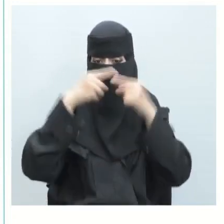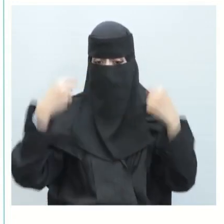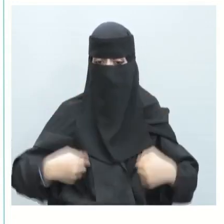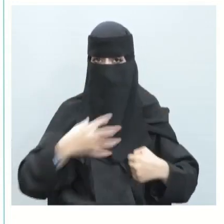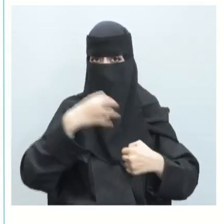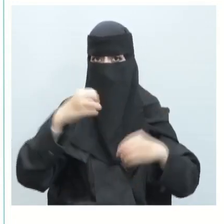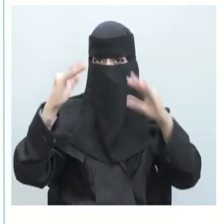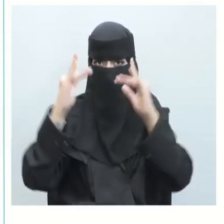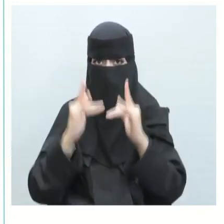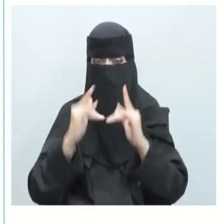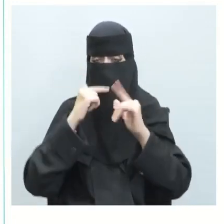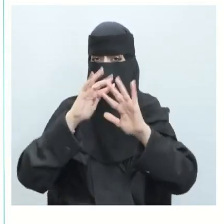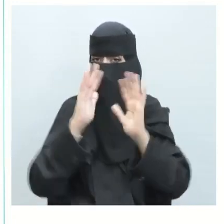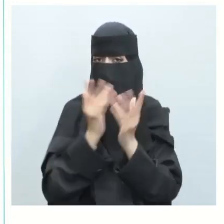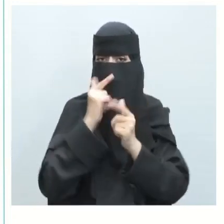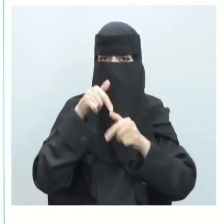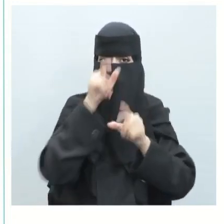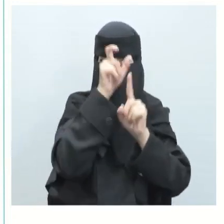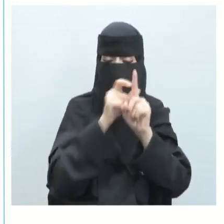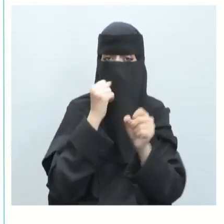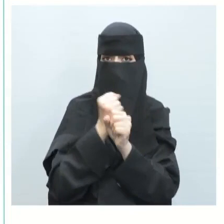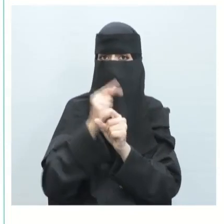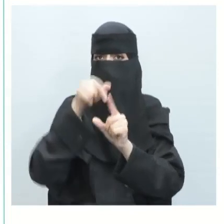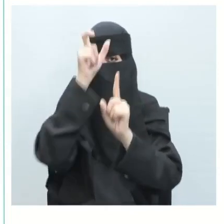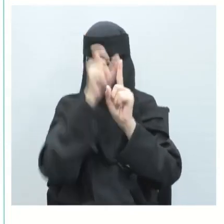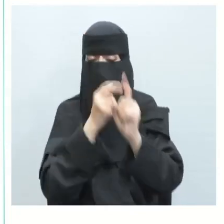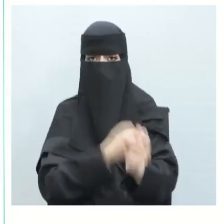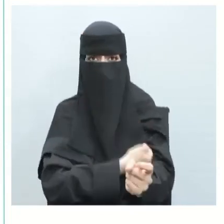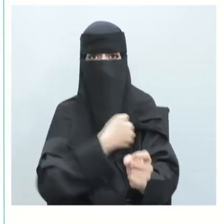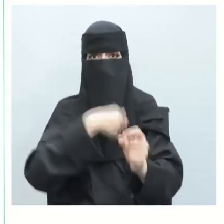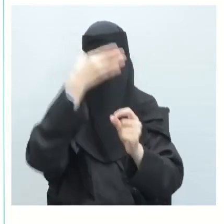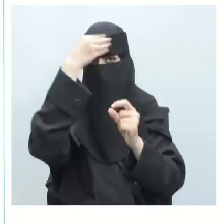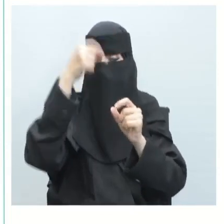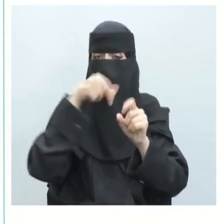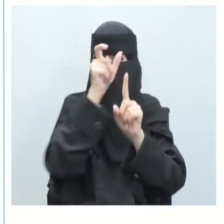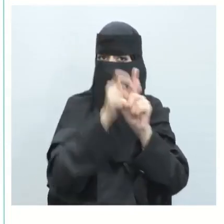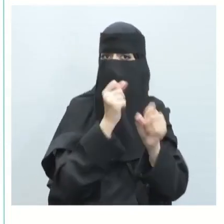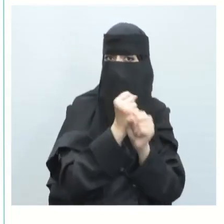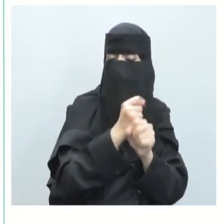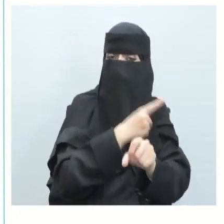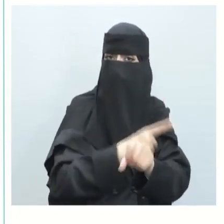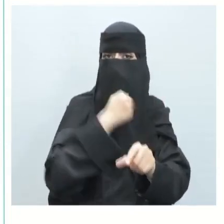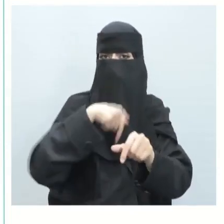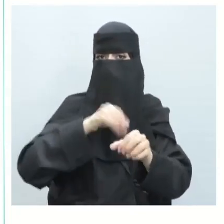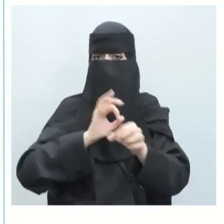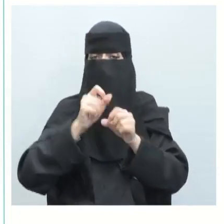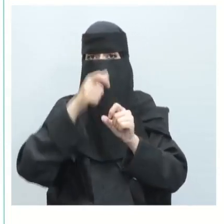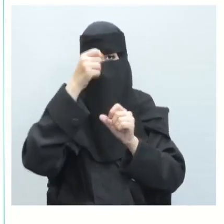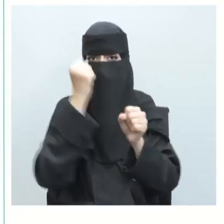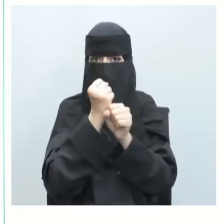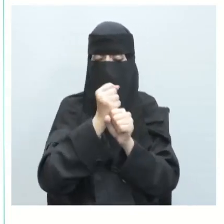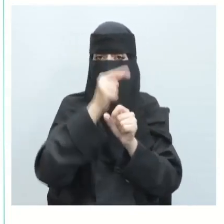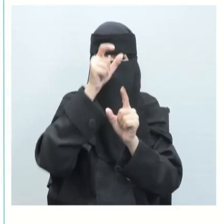سره وغيره لكي يعمل الموظف يعمل الطبيب يعمل المرض يعمل المعلم يعمل المهندس في ظروف تساعد في